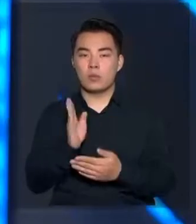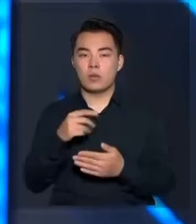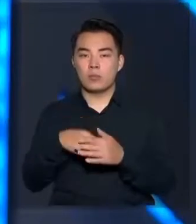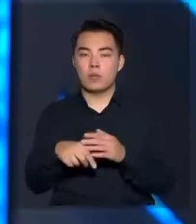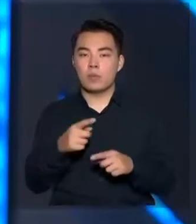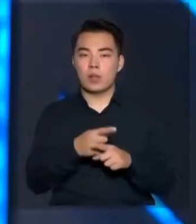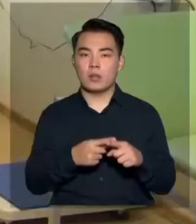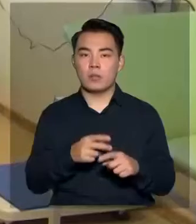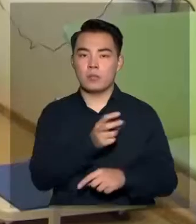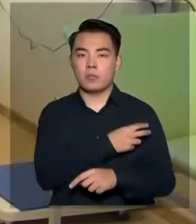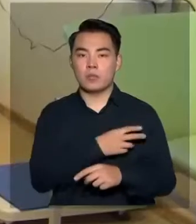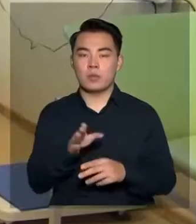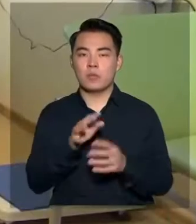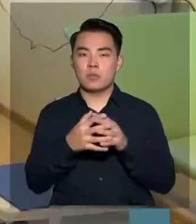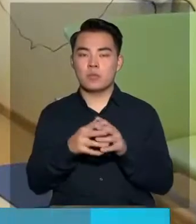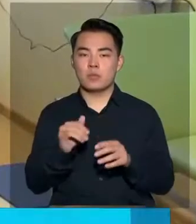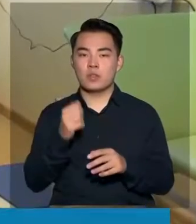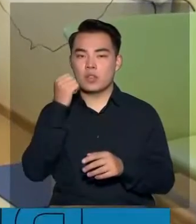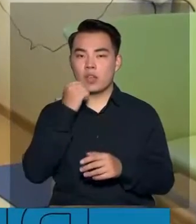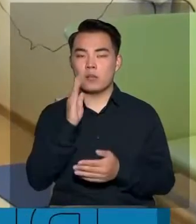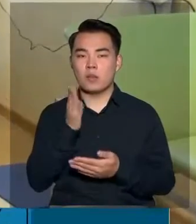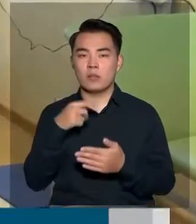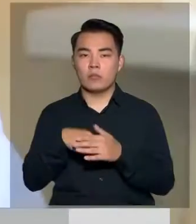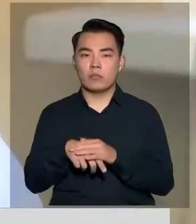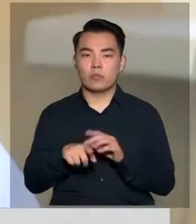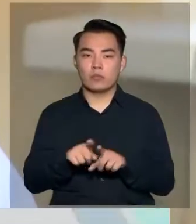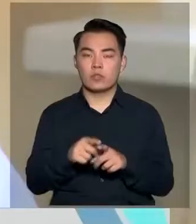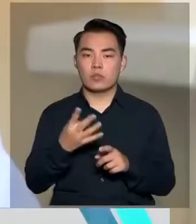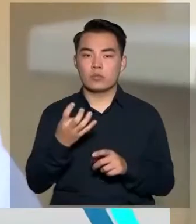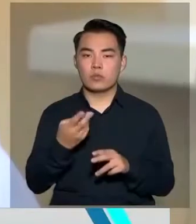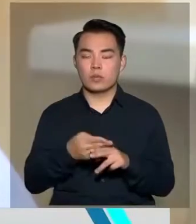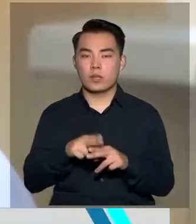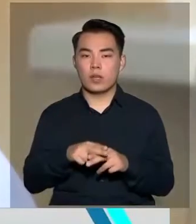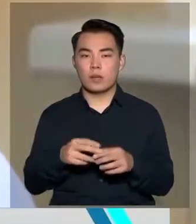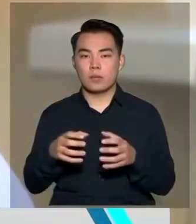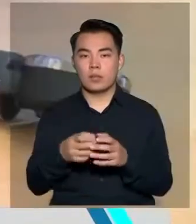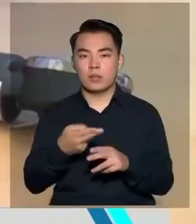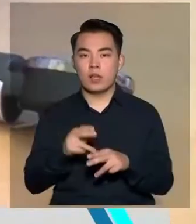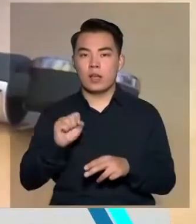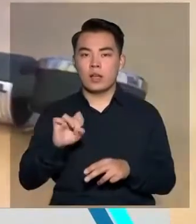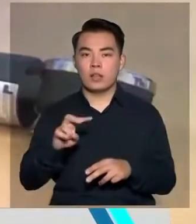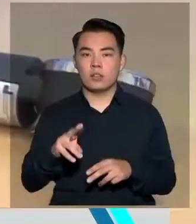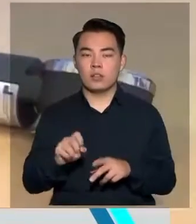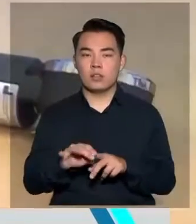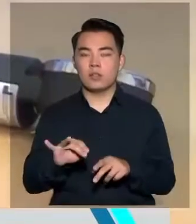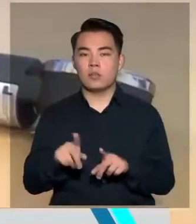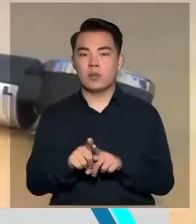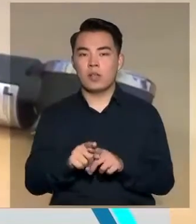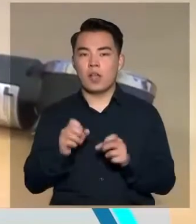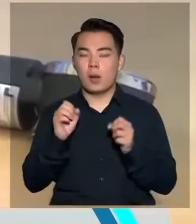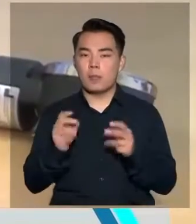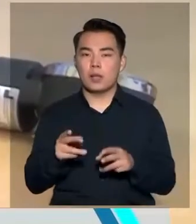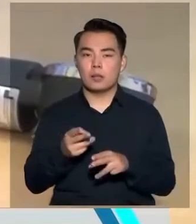половины мед объектов селах изношены еще порядка 400 таких объектов находятся в арендованных аварийных и